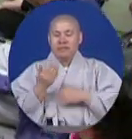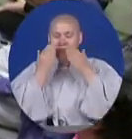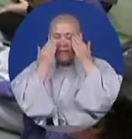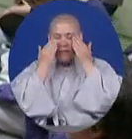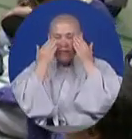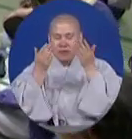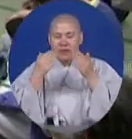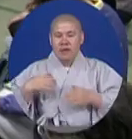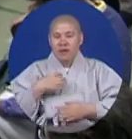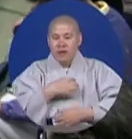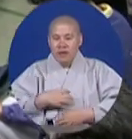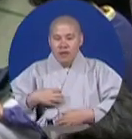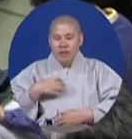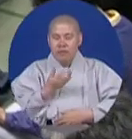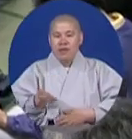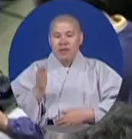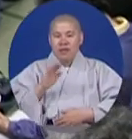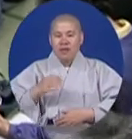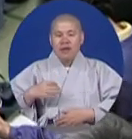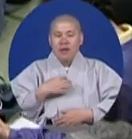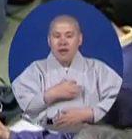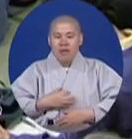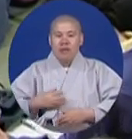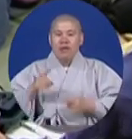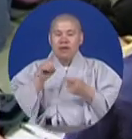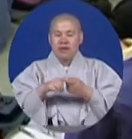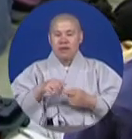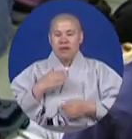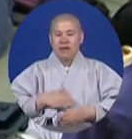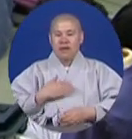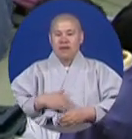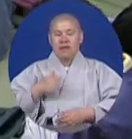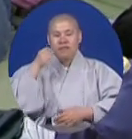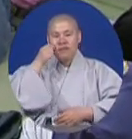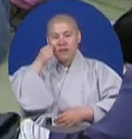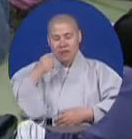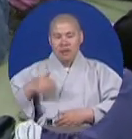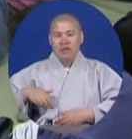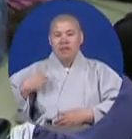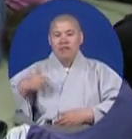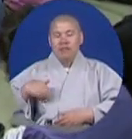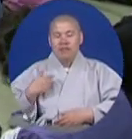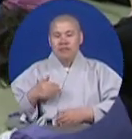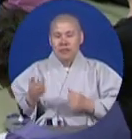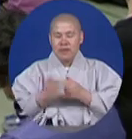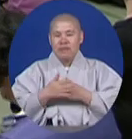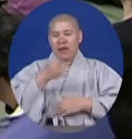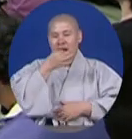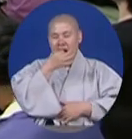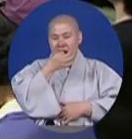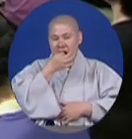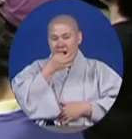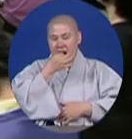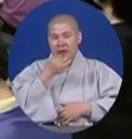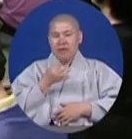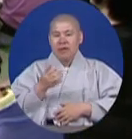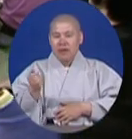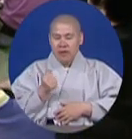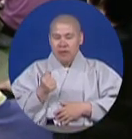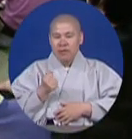분명히 괴로움인데 괴로움인 줄 모르는 거예요. 그래서 탐심을 내고